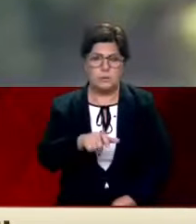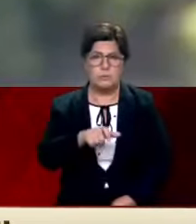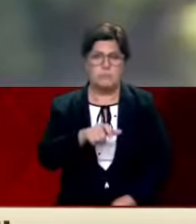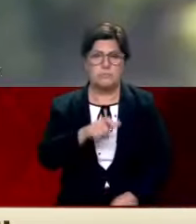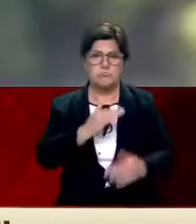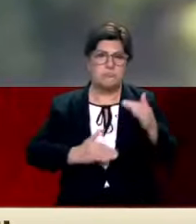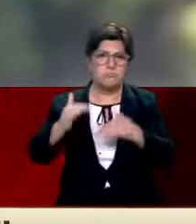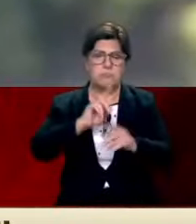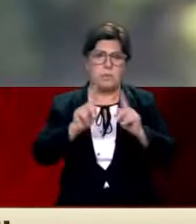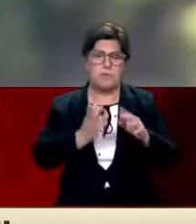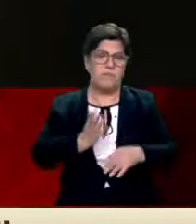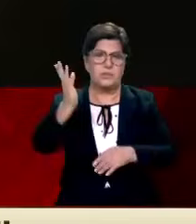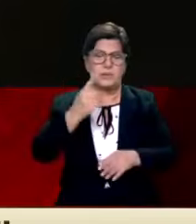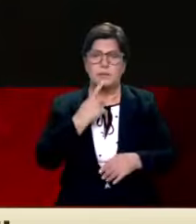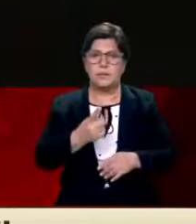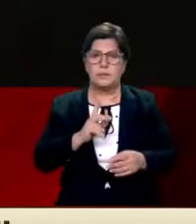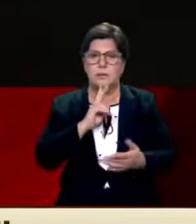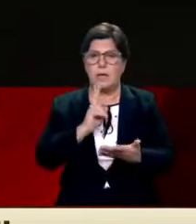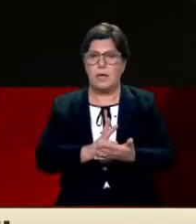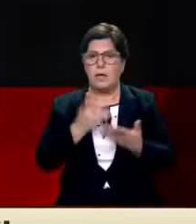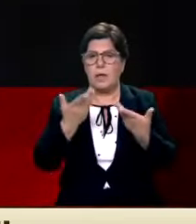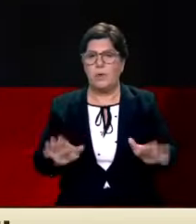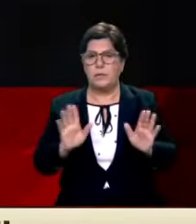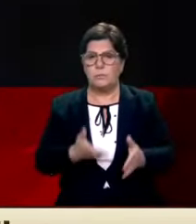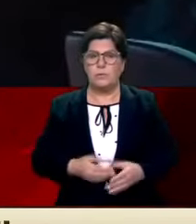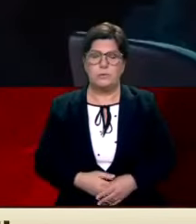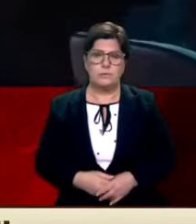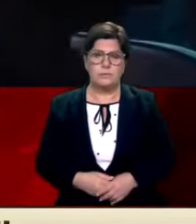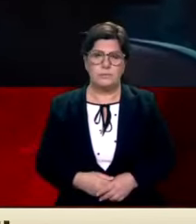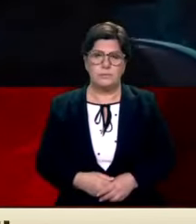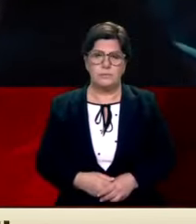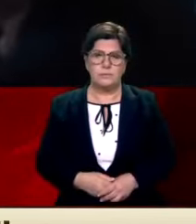istinafa taşıyacaklarını açıkladı. Sanki bütün dünya durmuş da tek ben varmışım.